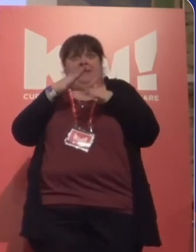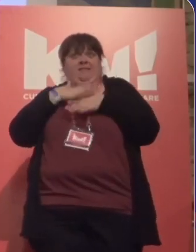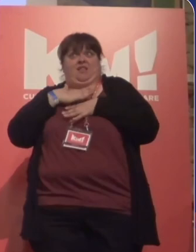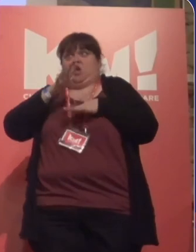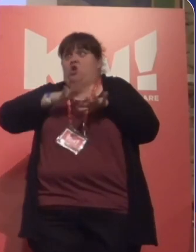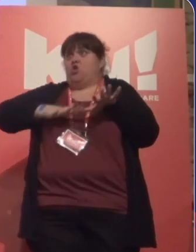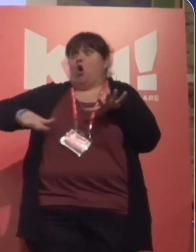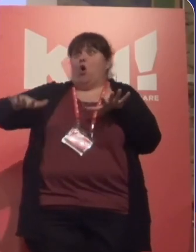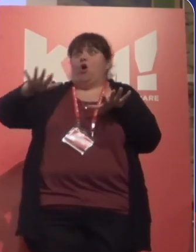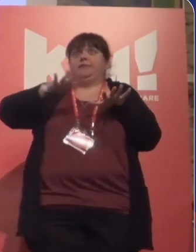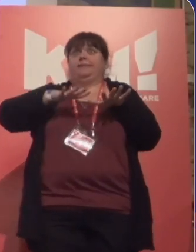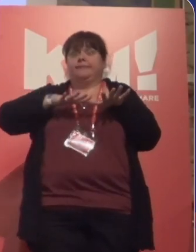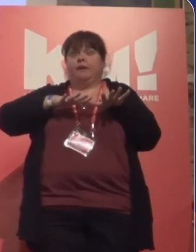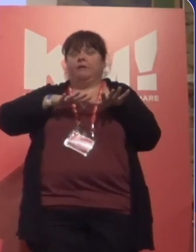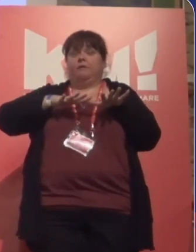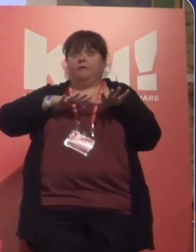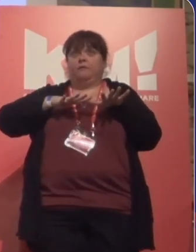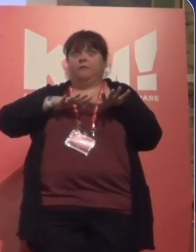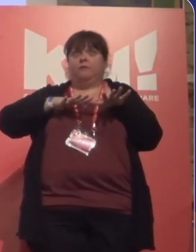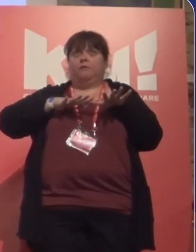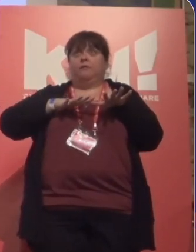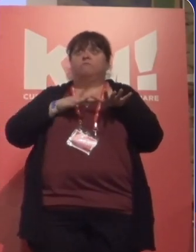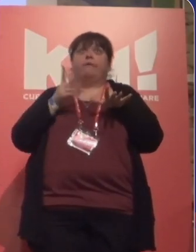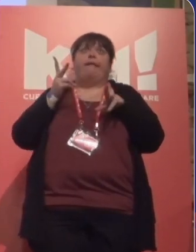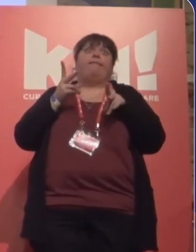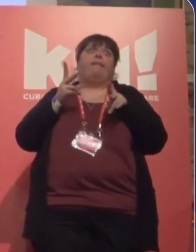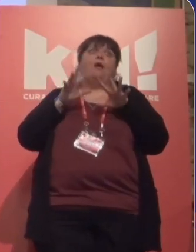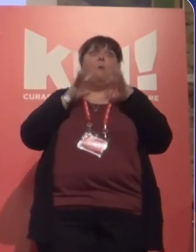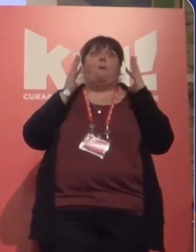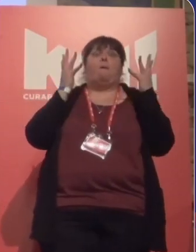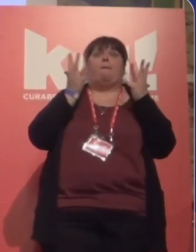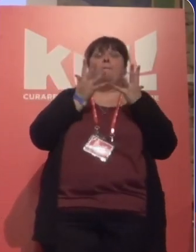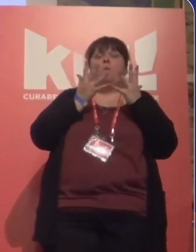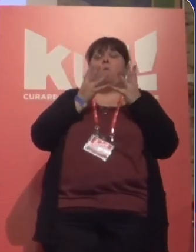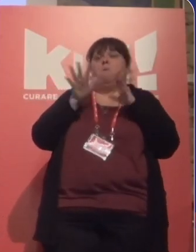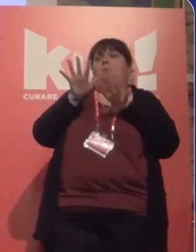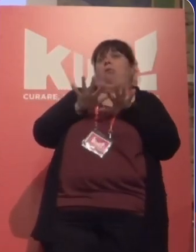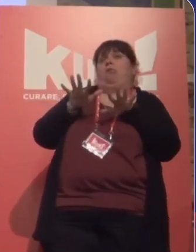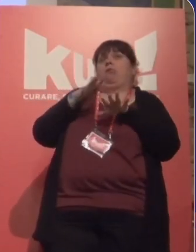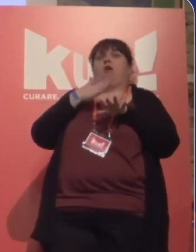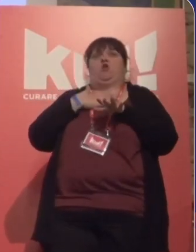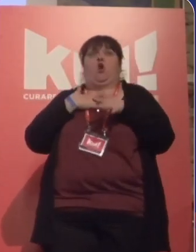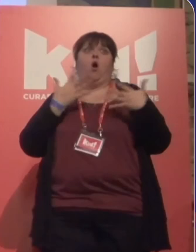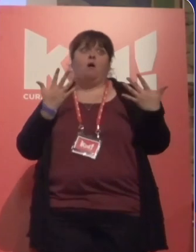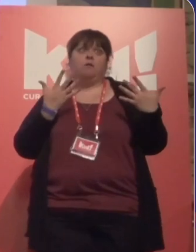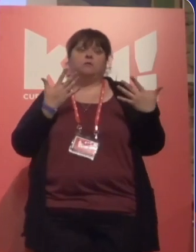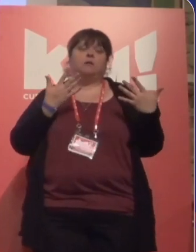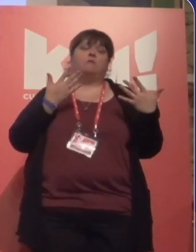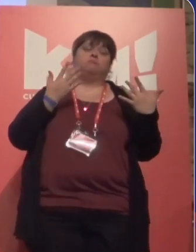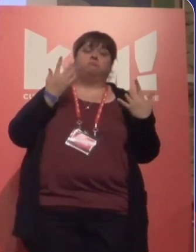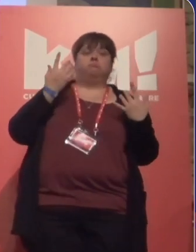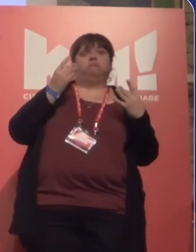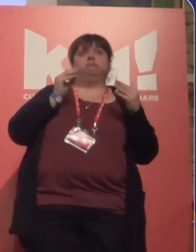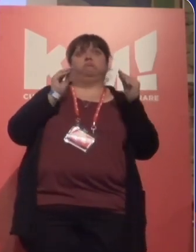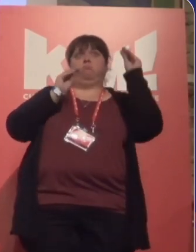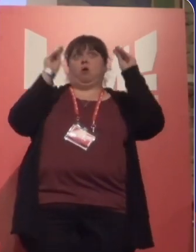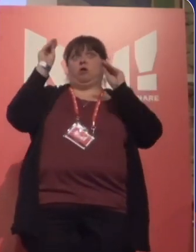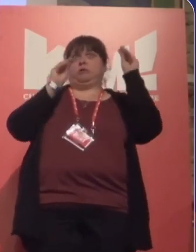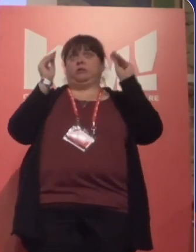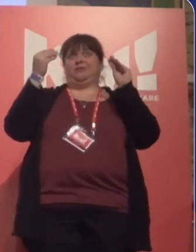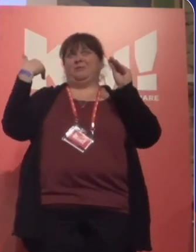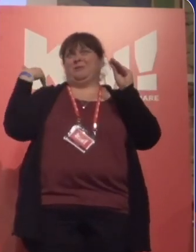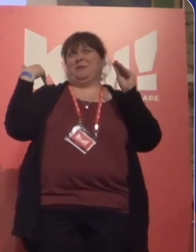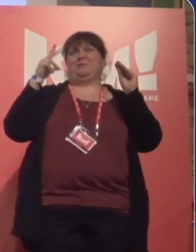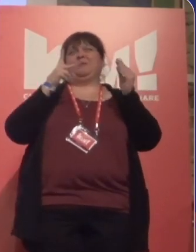che è anche messa meglio rispetto a quelle classifiche a cui facevo riferimento prima perché evidentemente non